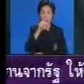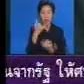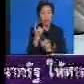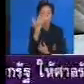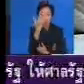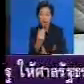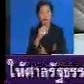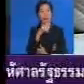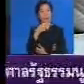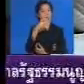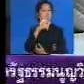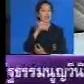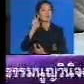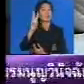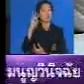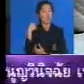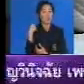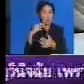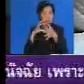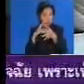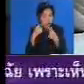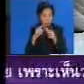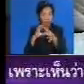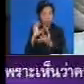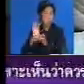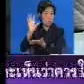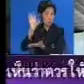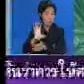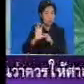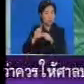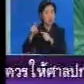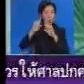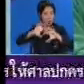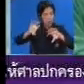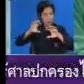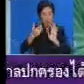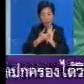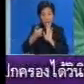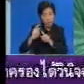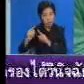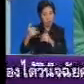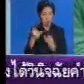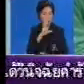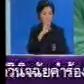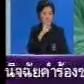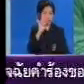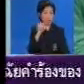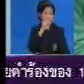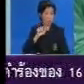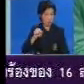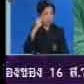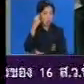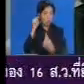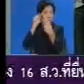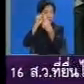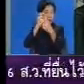แรกแต่มีปัจจัยที่ต้องติดตามครับคือการเบิกจ่ายงบประมาณของภาครัฐซึ่งปัจจุบันนั้นเบิกจ่ายแล้วร้อยละ 67จากเป้าหมาย